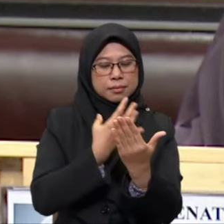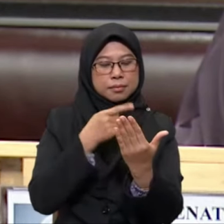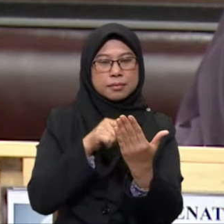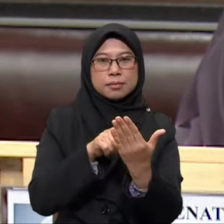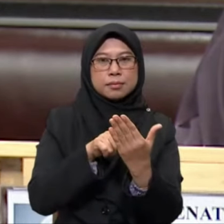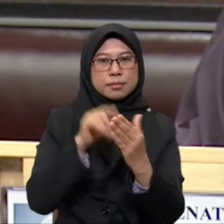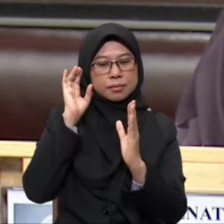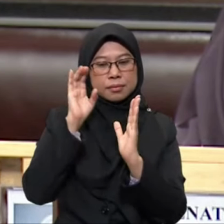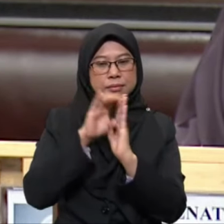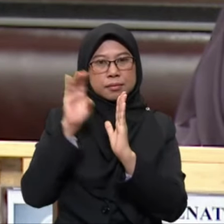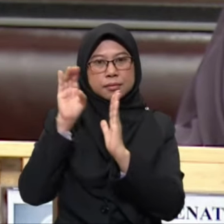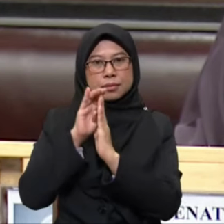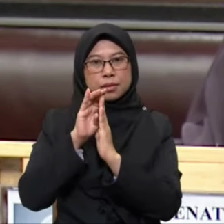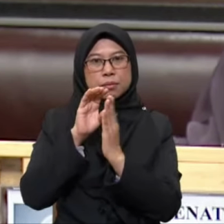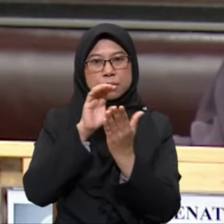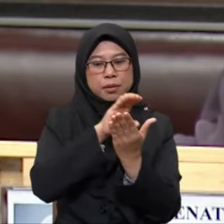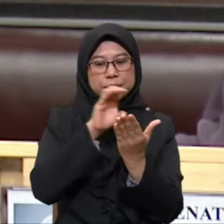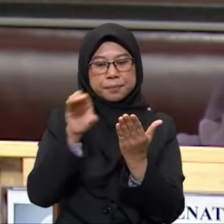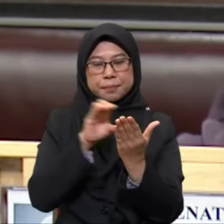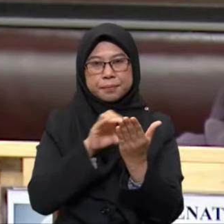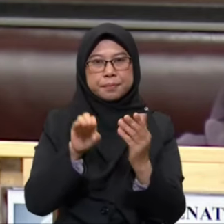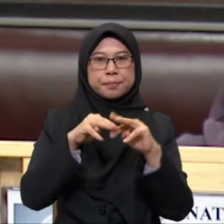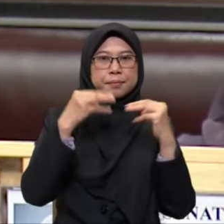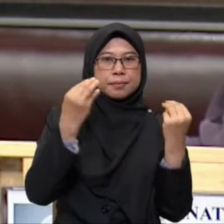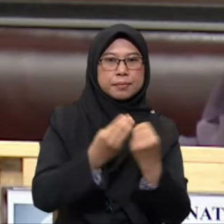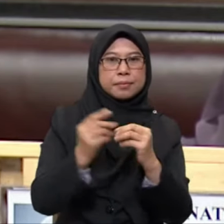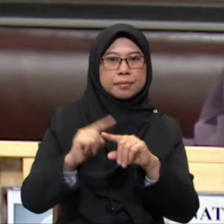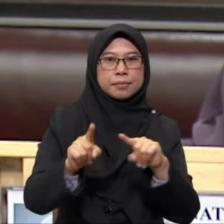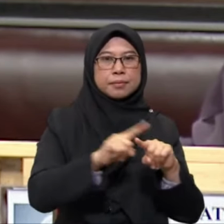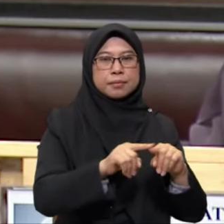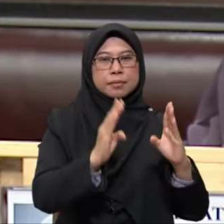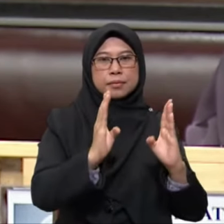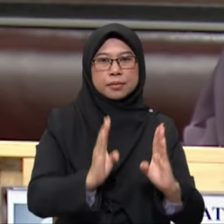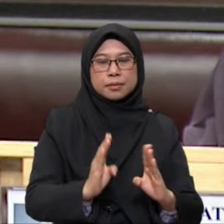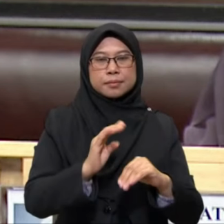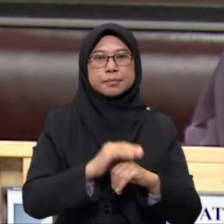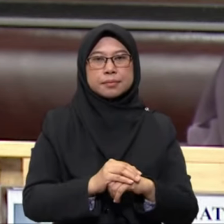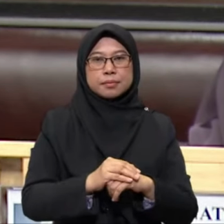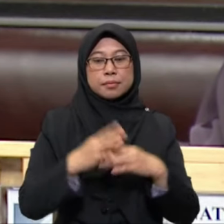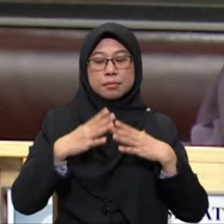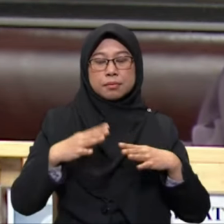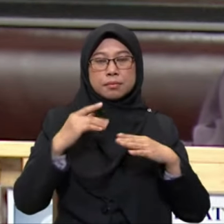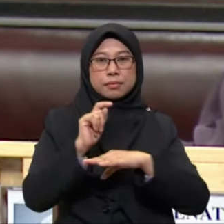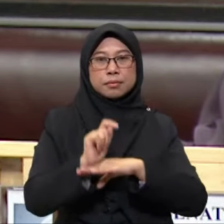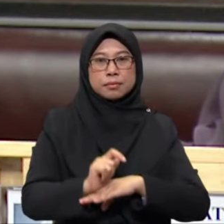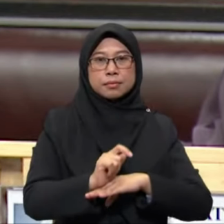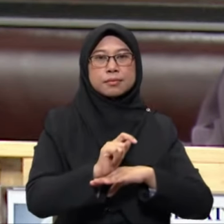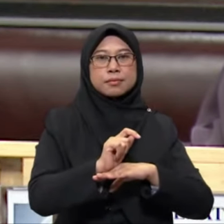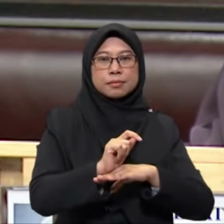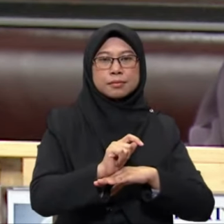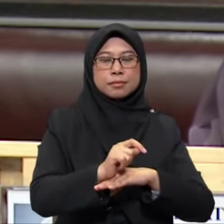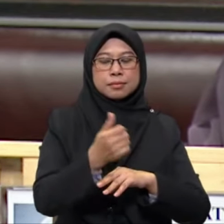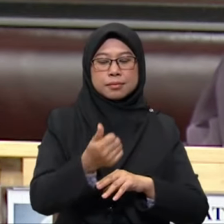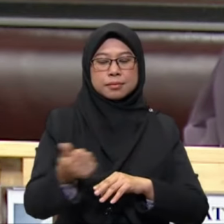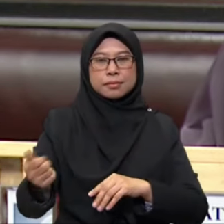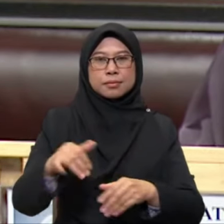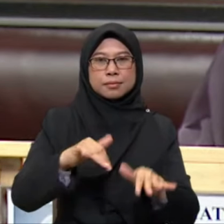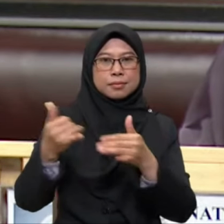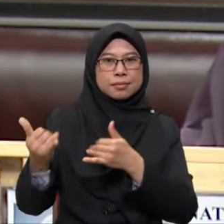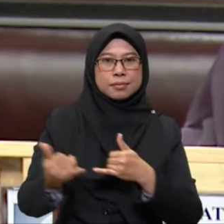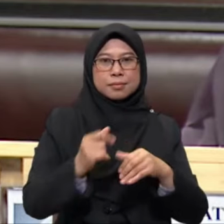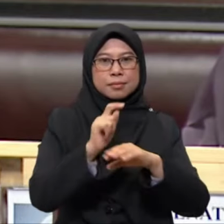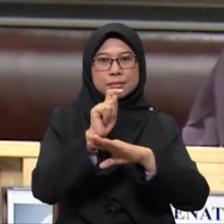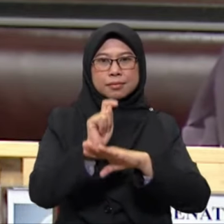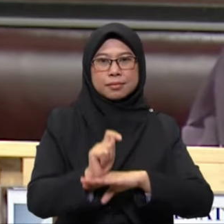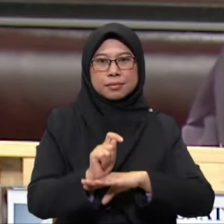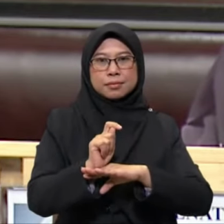menerusi gambar-gambar seperti masyarakat berbilang kaum, pakaian tradisional dan alatan permainan